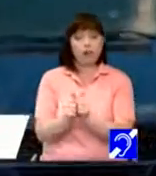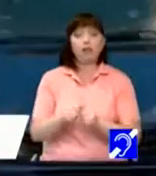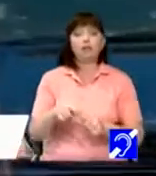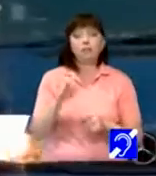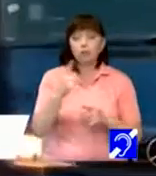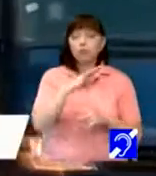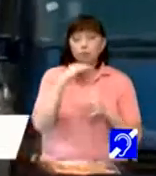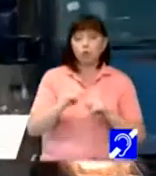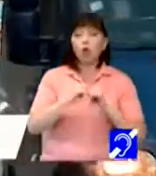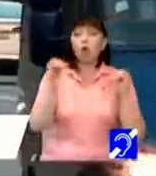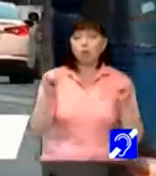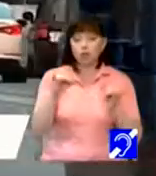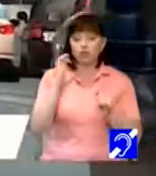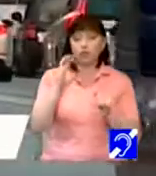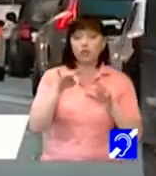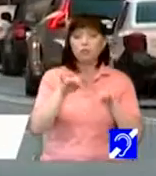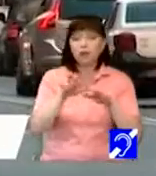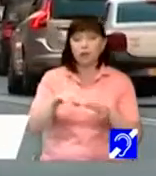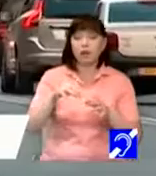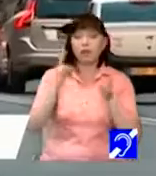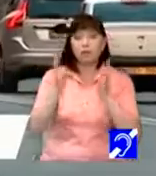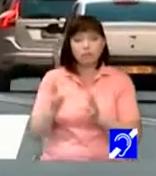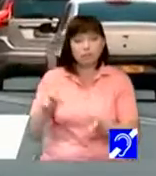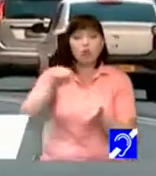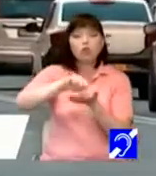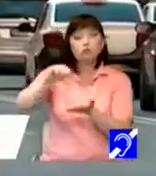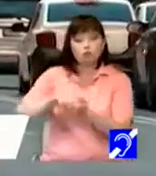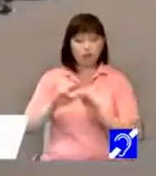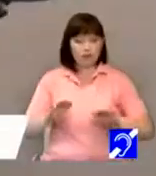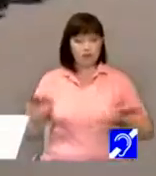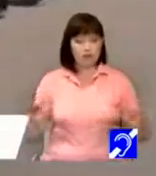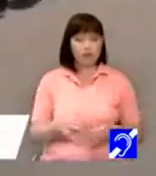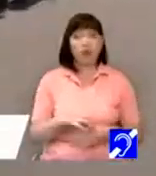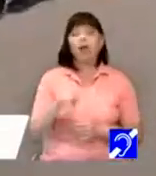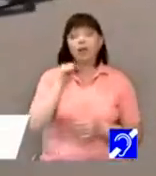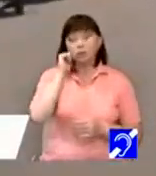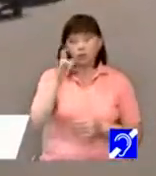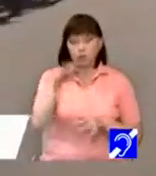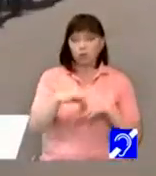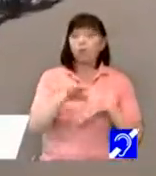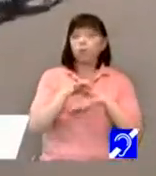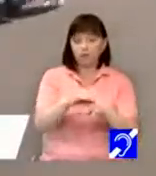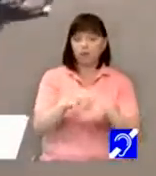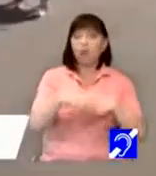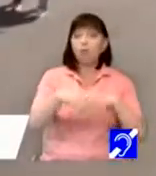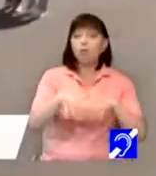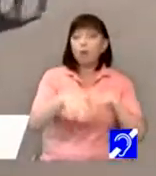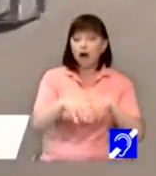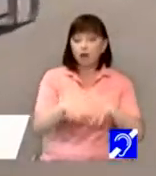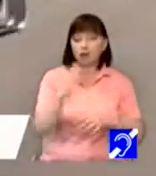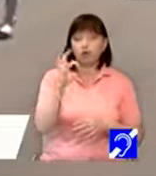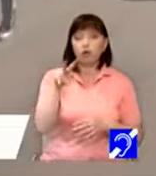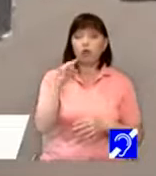numărul accidentelor cu implicarea minorilor. Amintim că mâine urmează să se desfășoare Marșul Solidarității, organizat de către